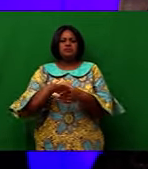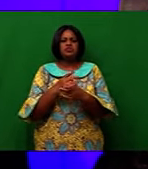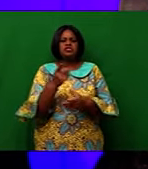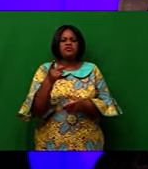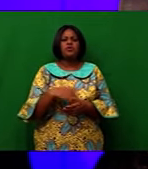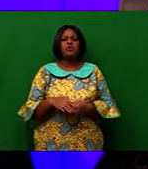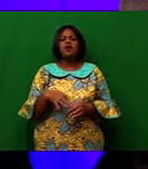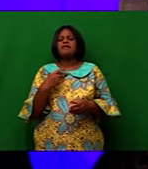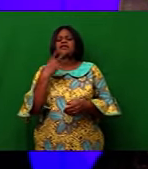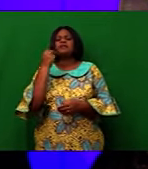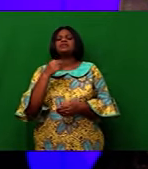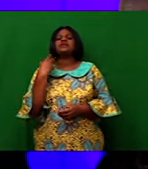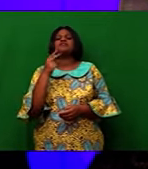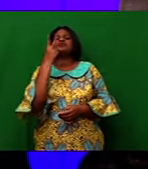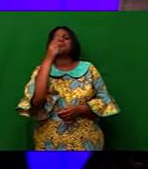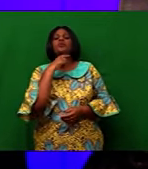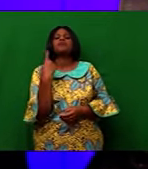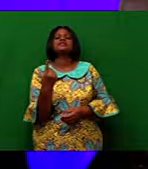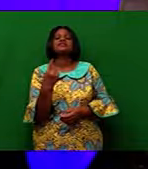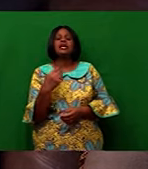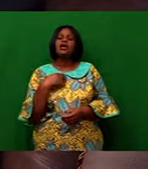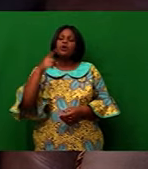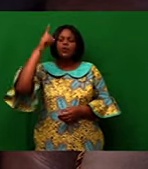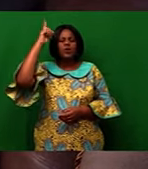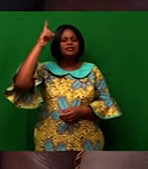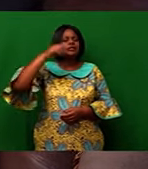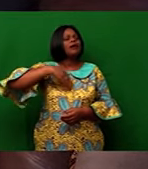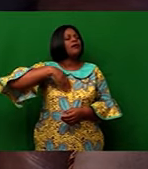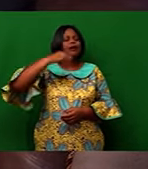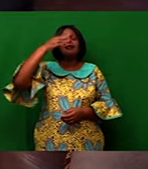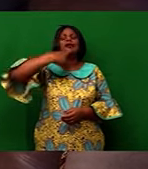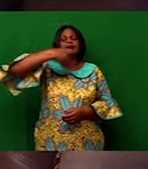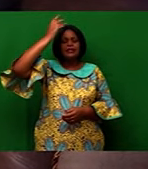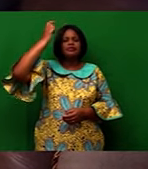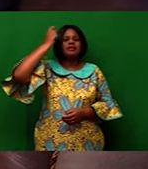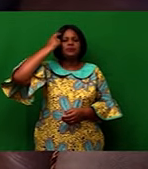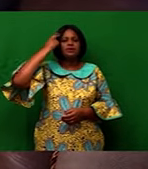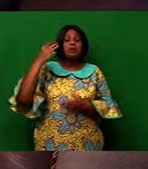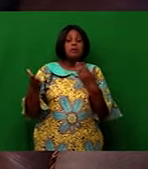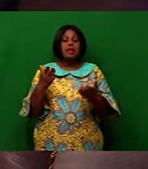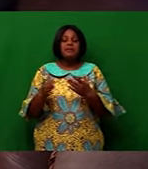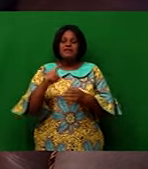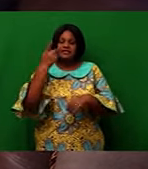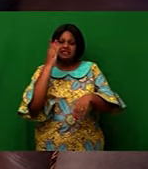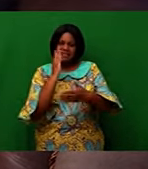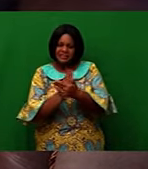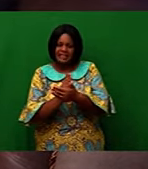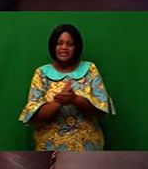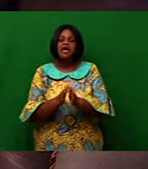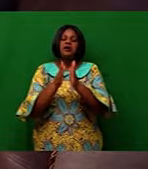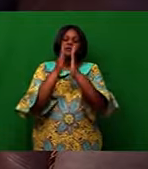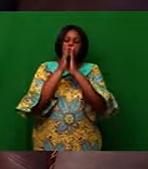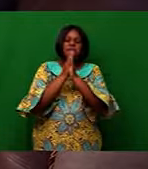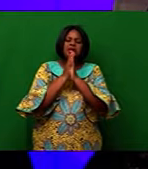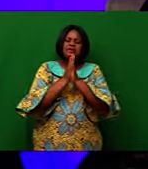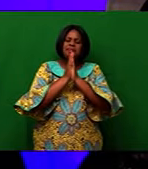tinzwisise panapa ndechekuti iye mwari akutaurwa muno muyo haapengi zvakare ngaambotanga anamata kuti ndinoda mbereko haikona kungotomuka tomuka kunge dafu